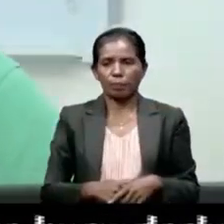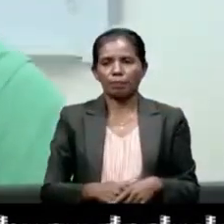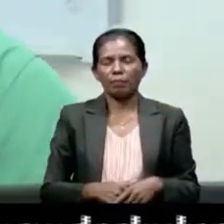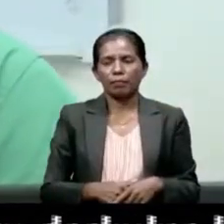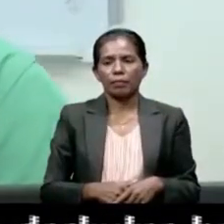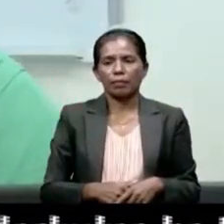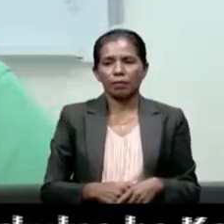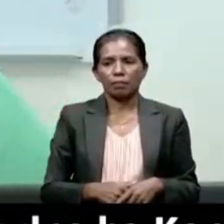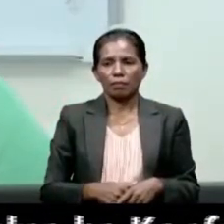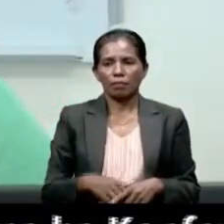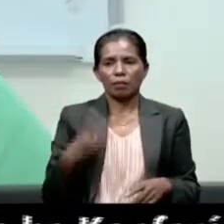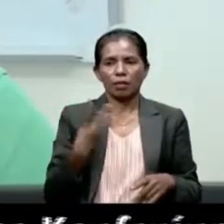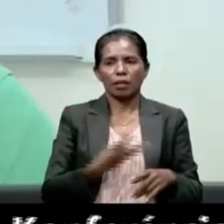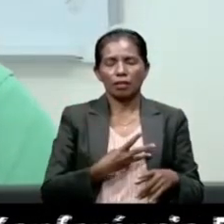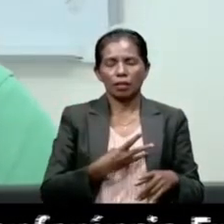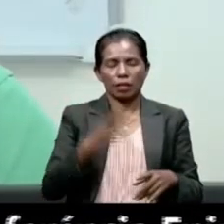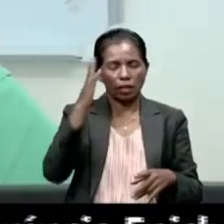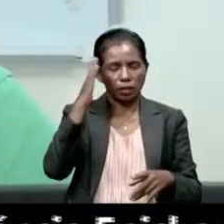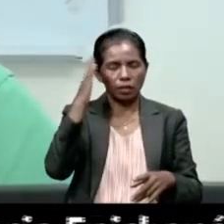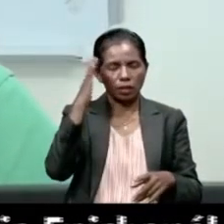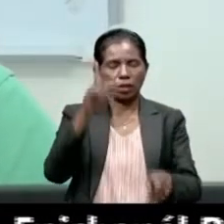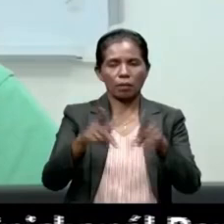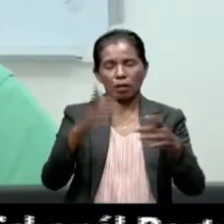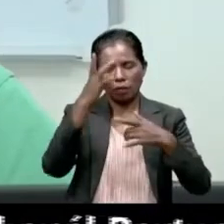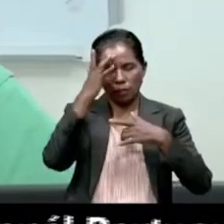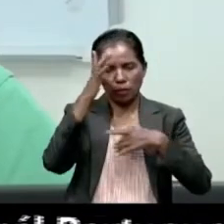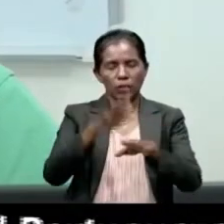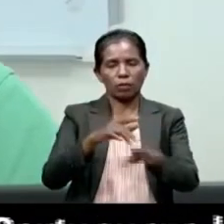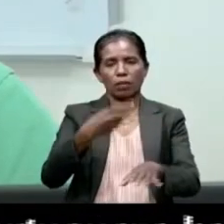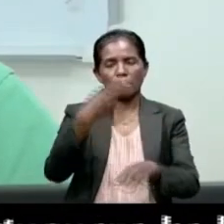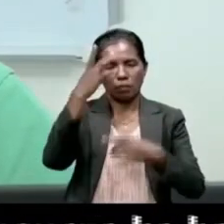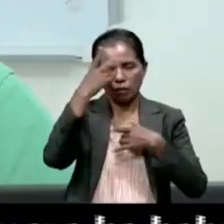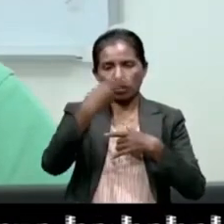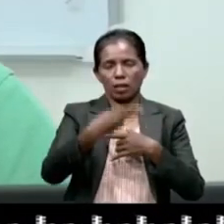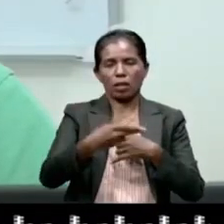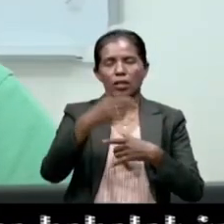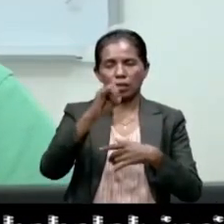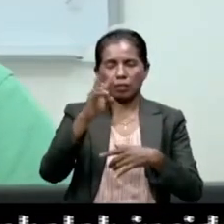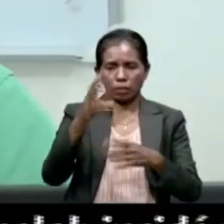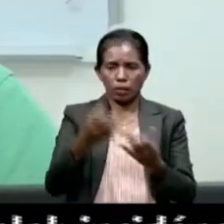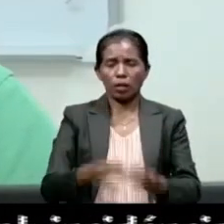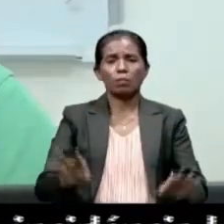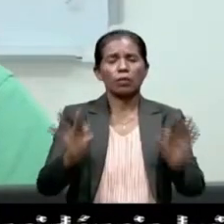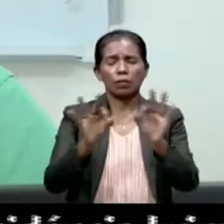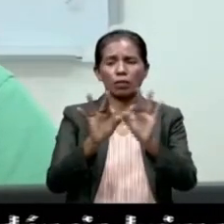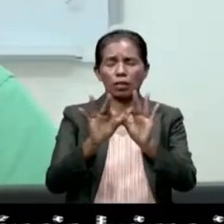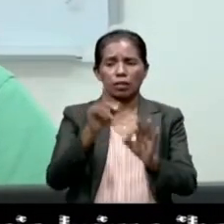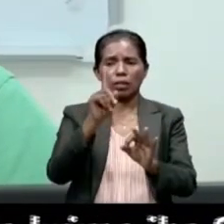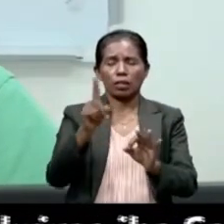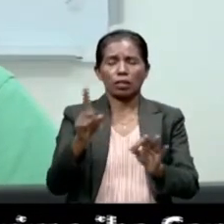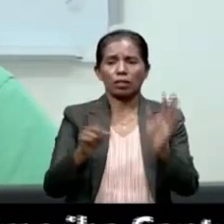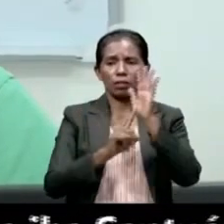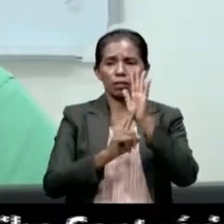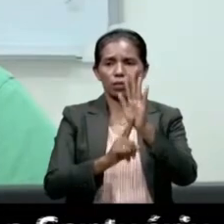Momento ita diagnosa paciente ida ho infectado virus HIV, buat importante ida nebe maka saya